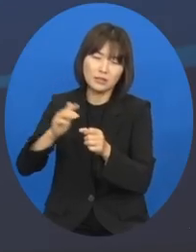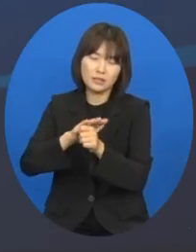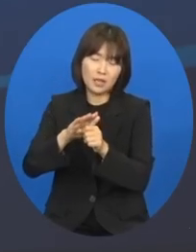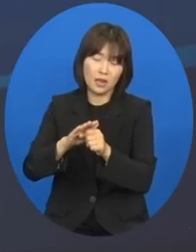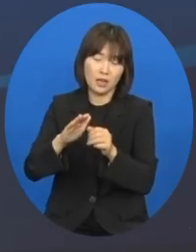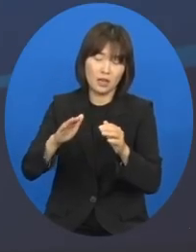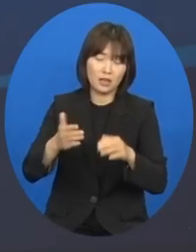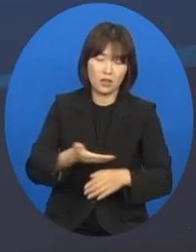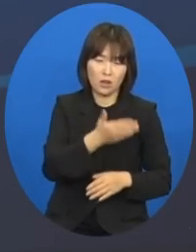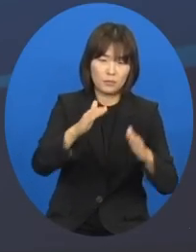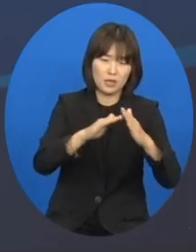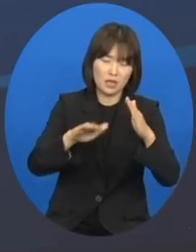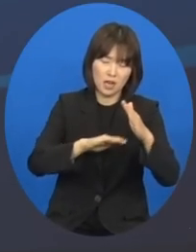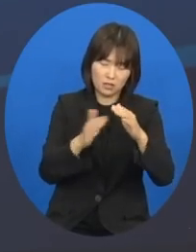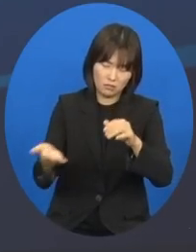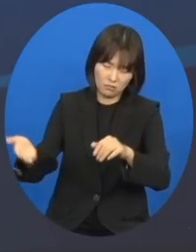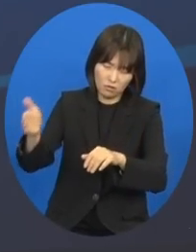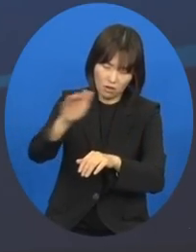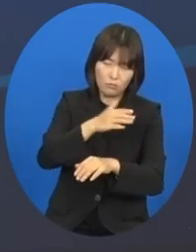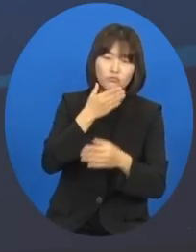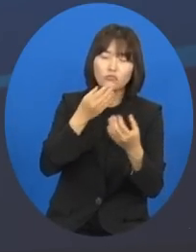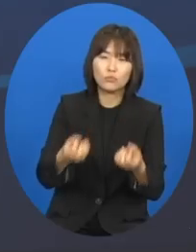덮으시기를 축복합니다 아멘